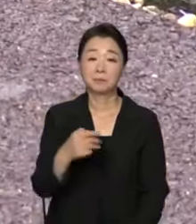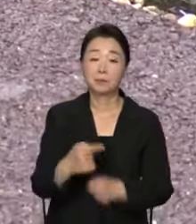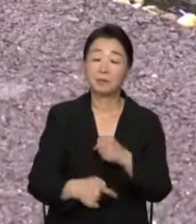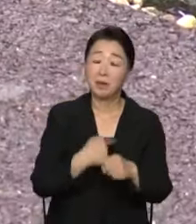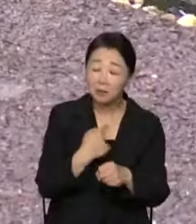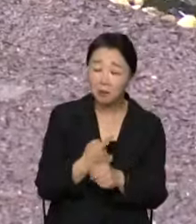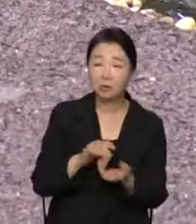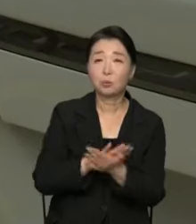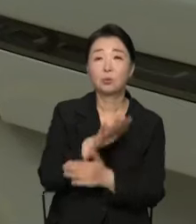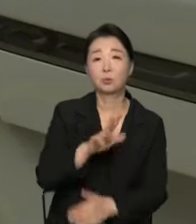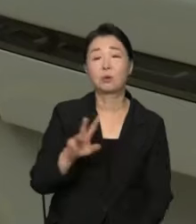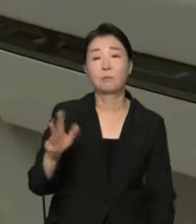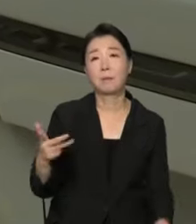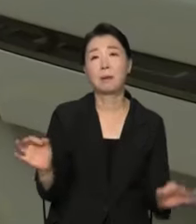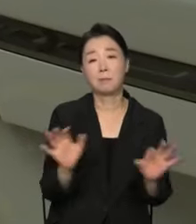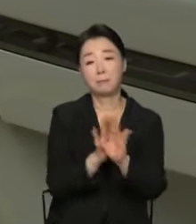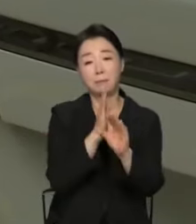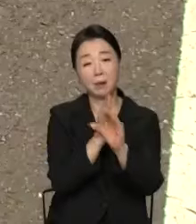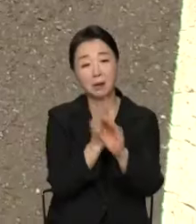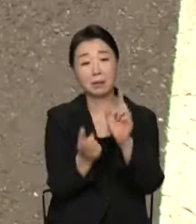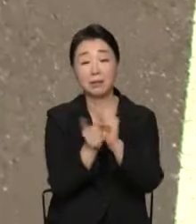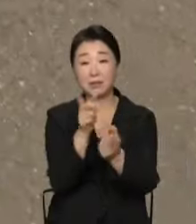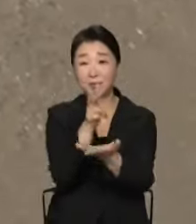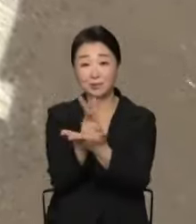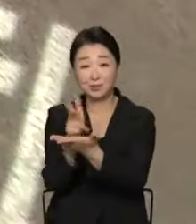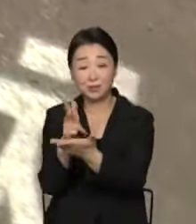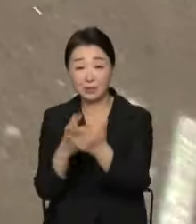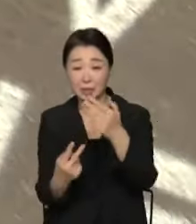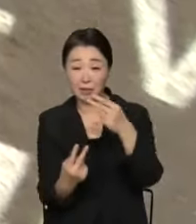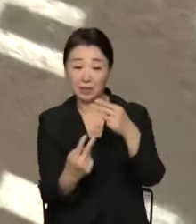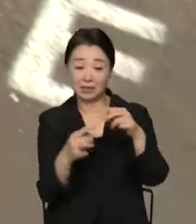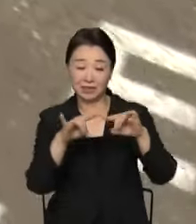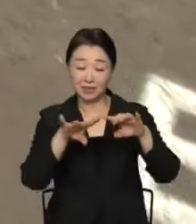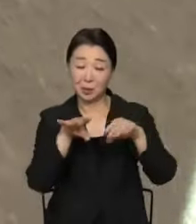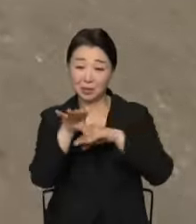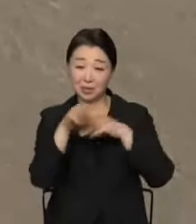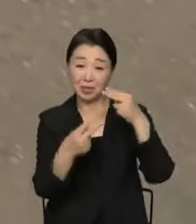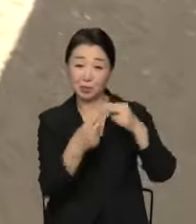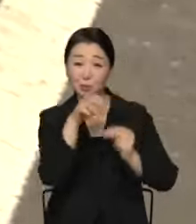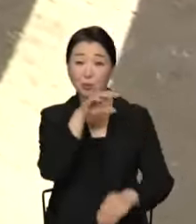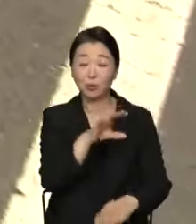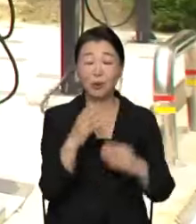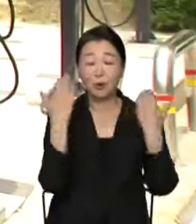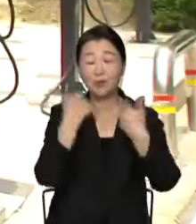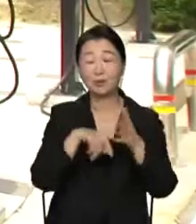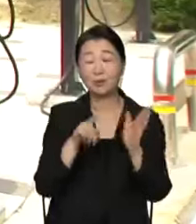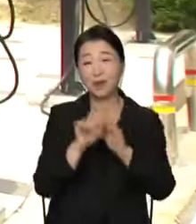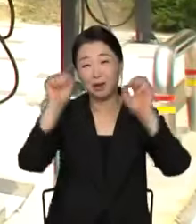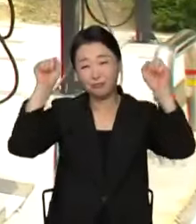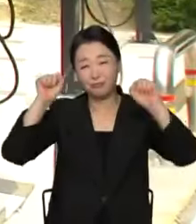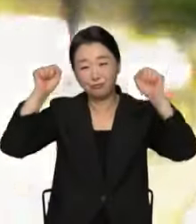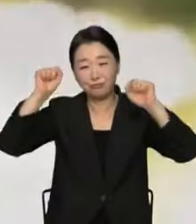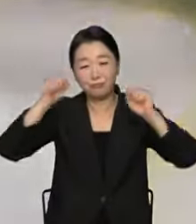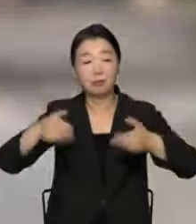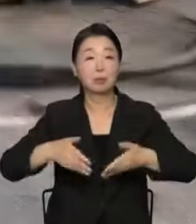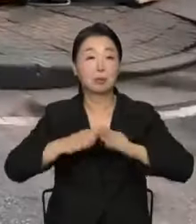800개가 사라지고 있습니다. 대신 주차장이나 전기차 충전소, 어른을 위한 운동시설물들이